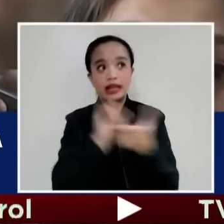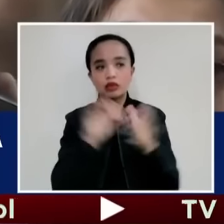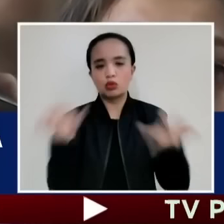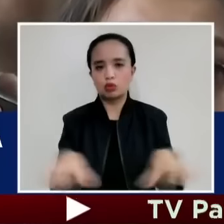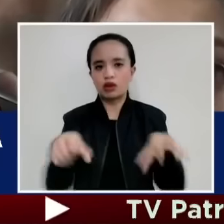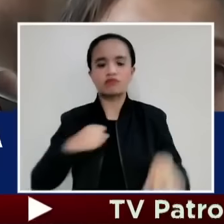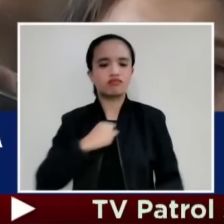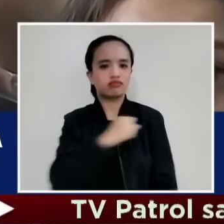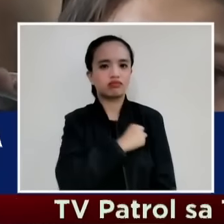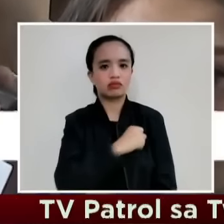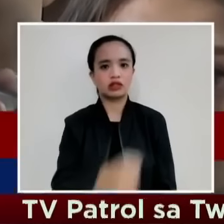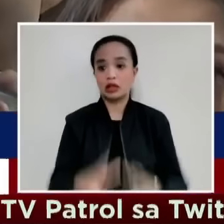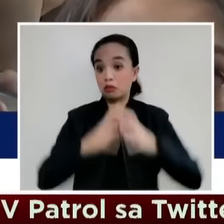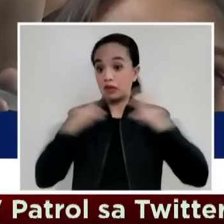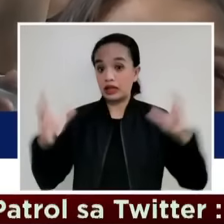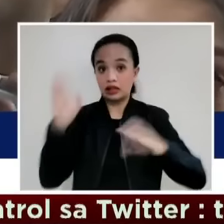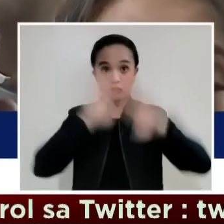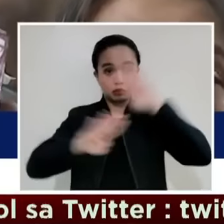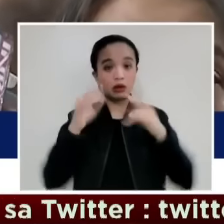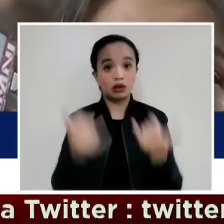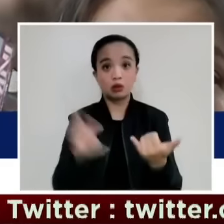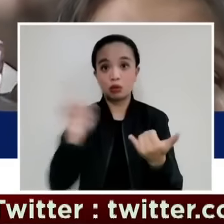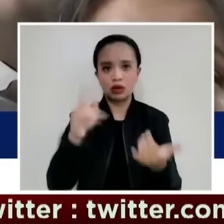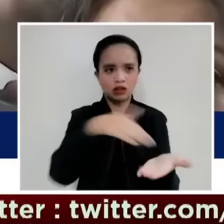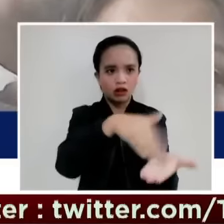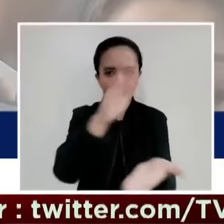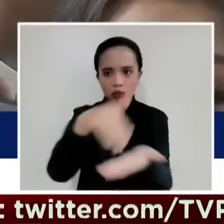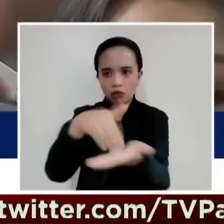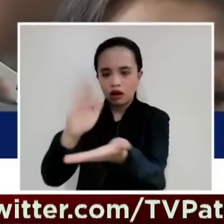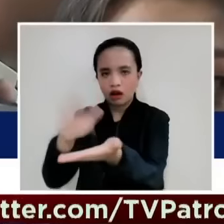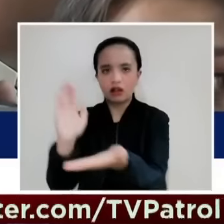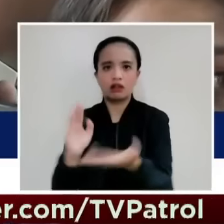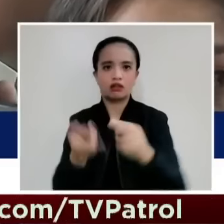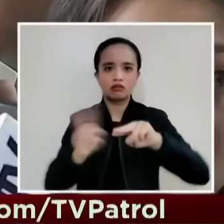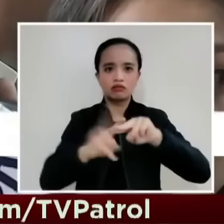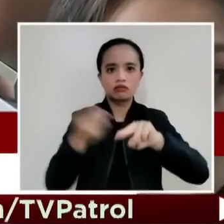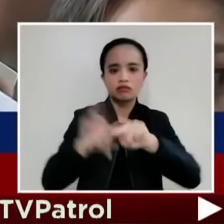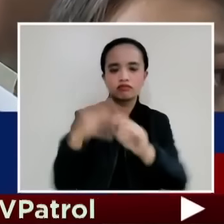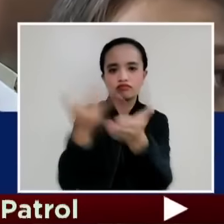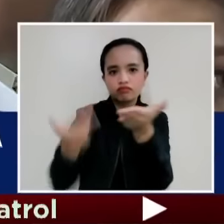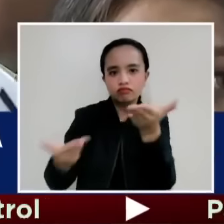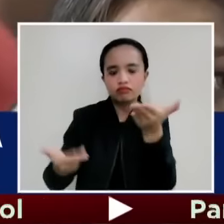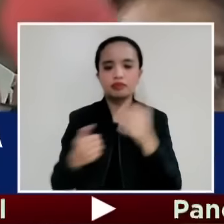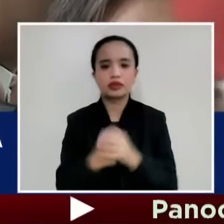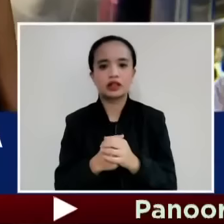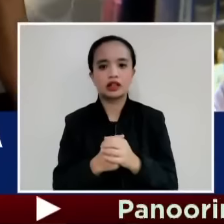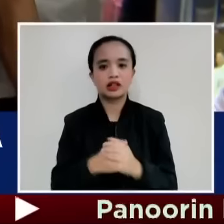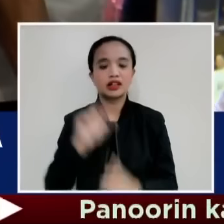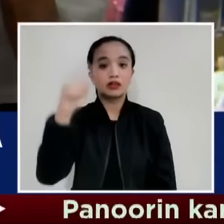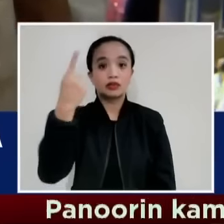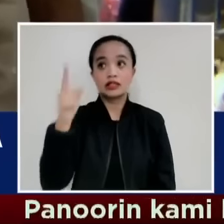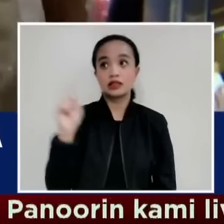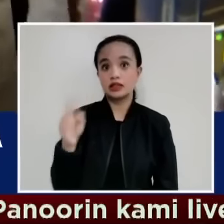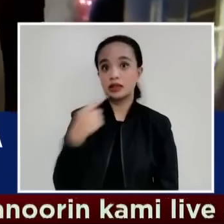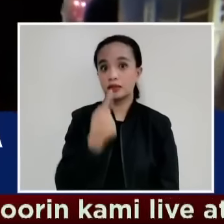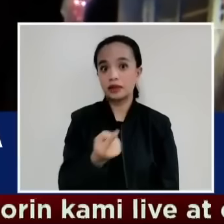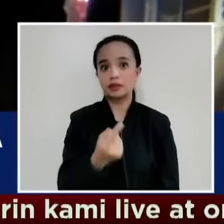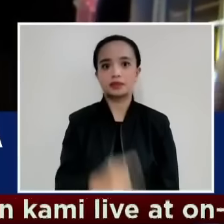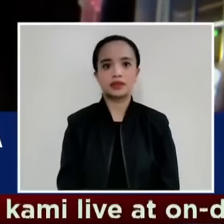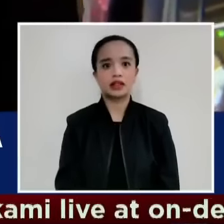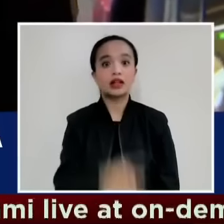problema natin ngayon, inflation. Tumataas ang presyo ng bilihin. In-address ng Pangulo natin sa first part ng speech niya. Promises are meant